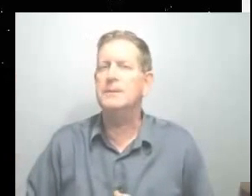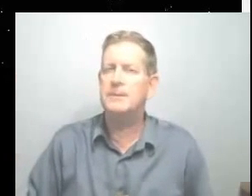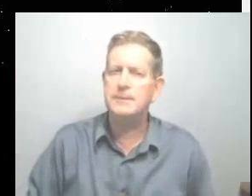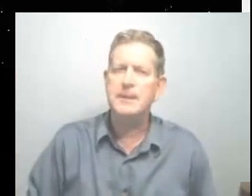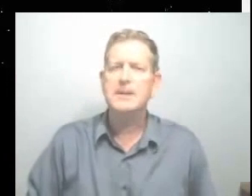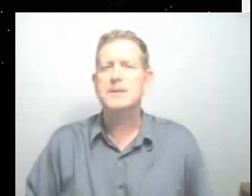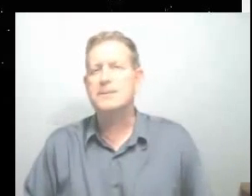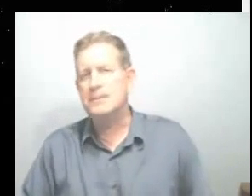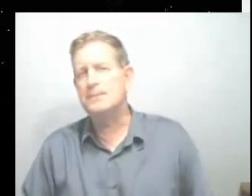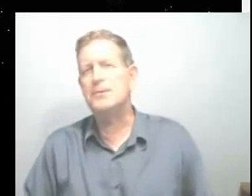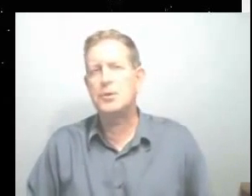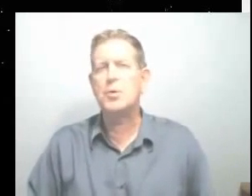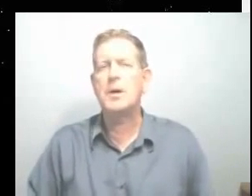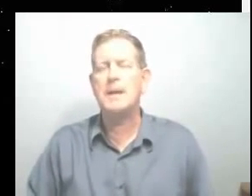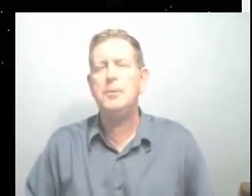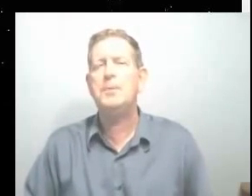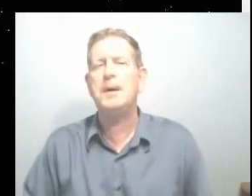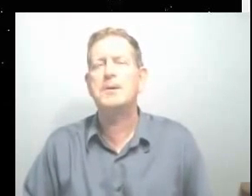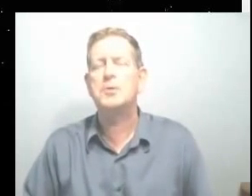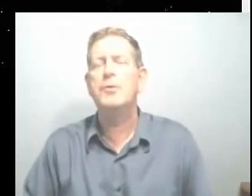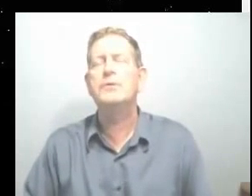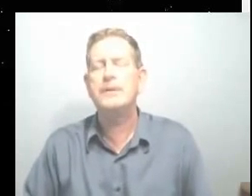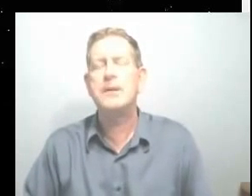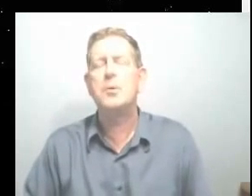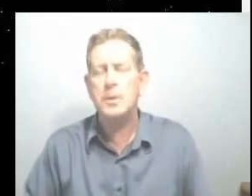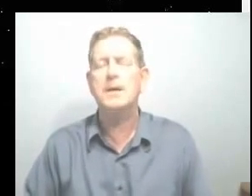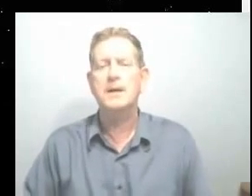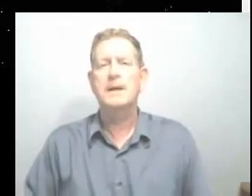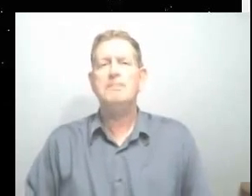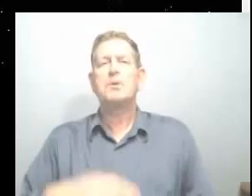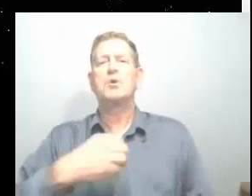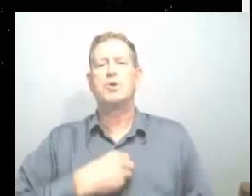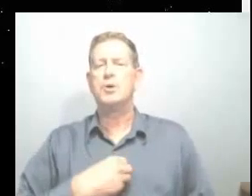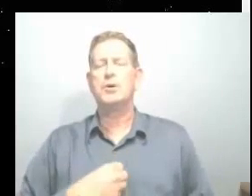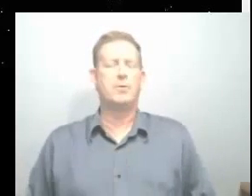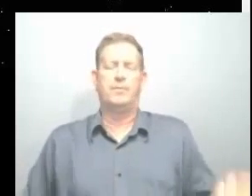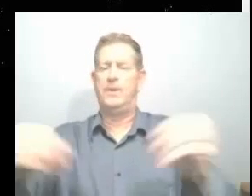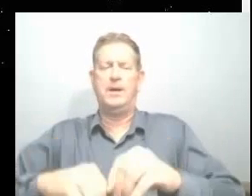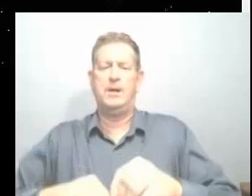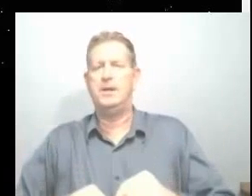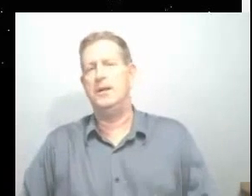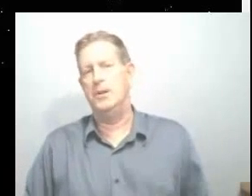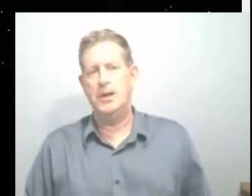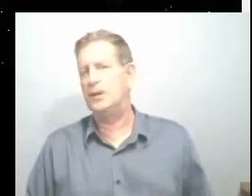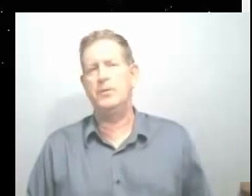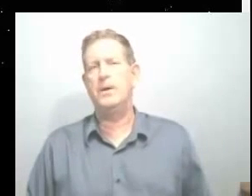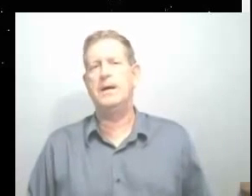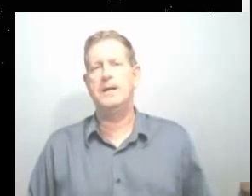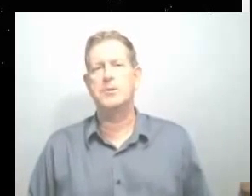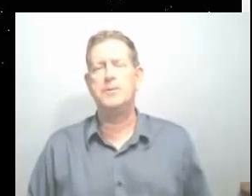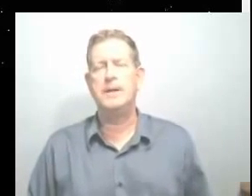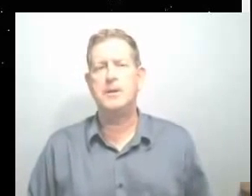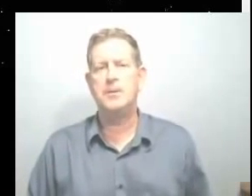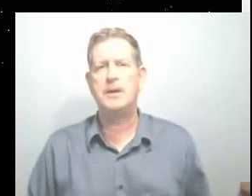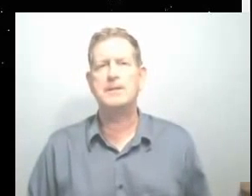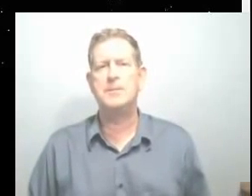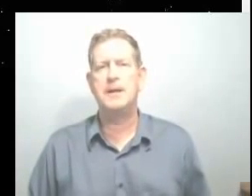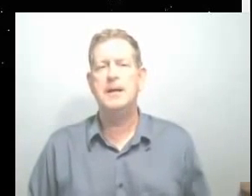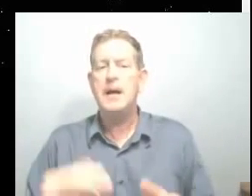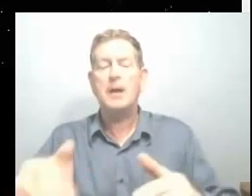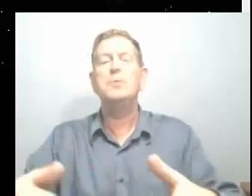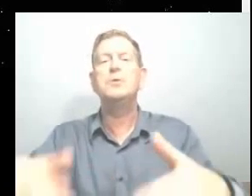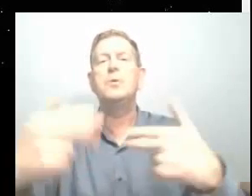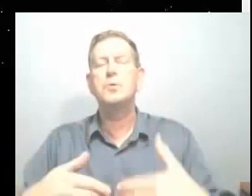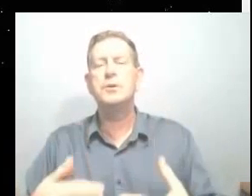Bon, je crois que la plupart d'entre vous avez dit que oui. Je fais les devoirs. Je fais les devoirs, c'est